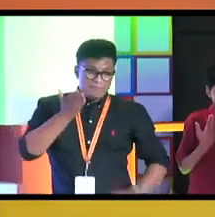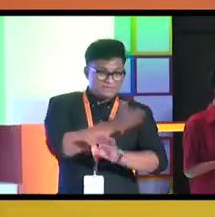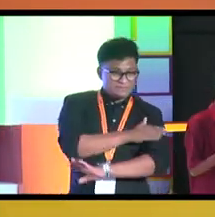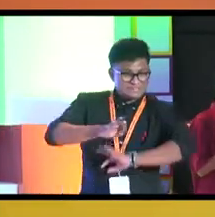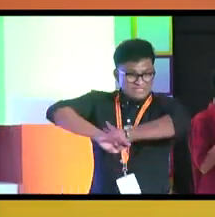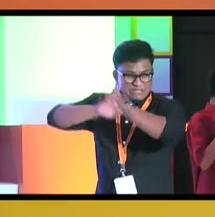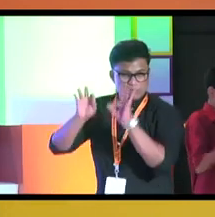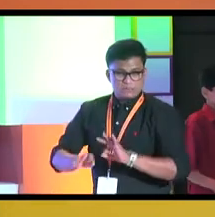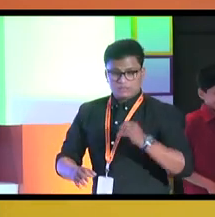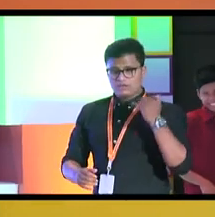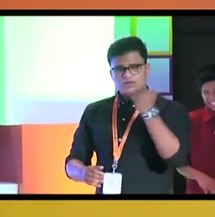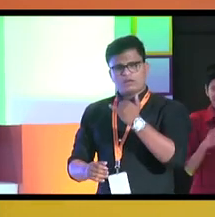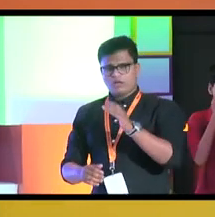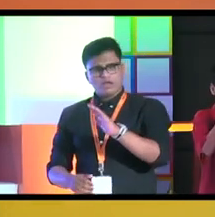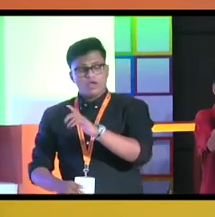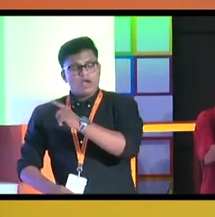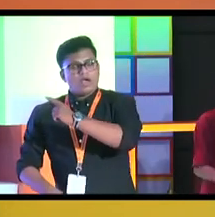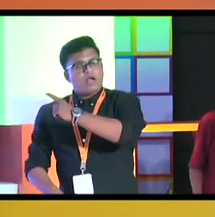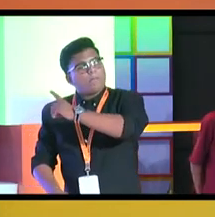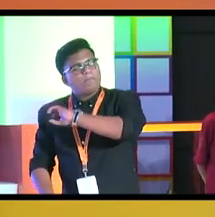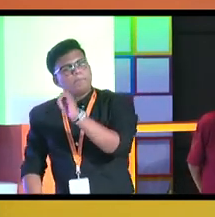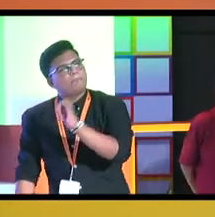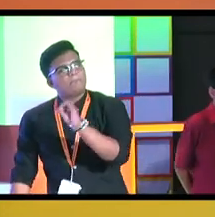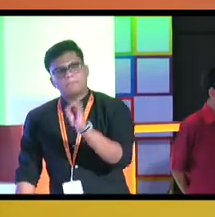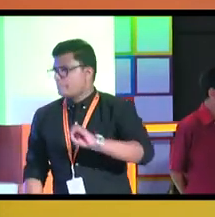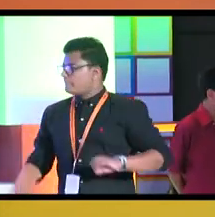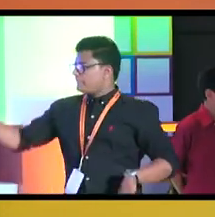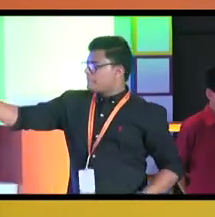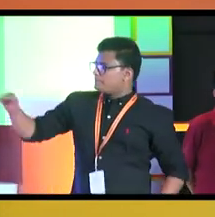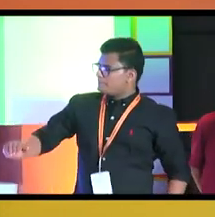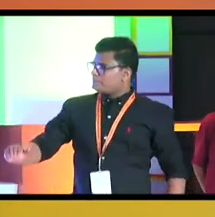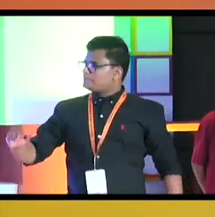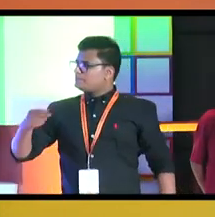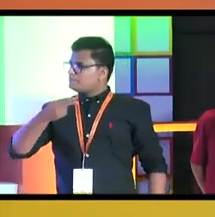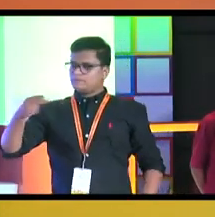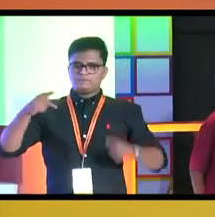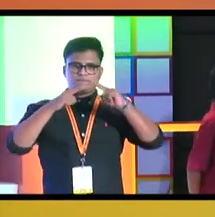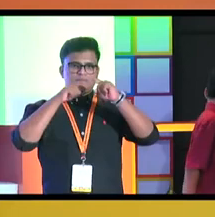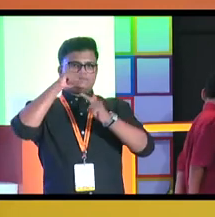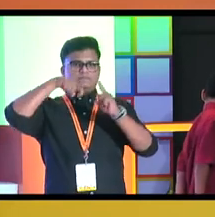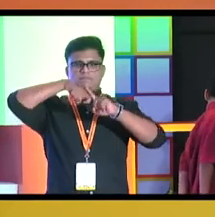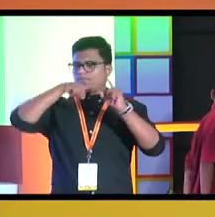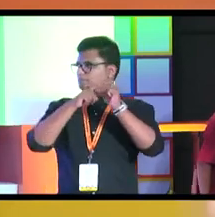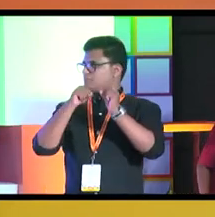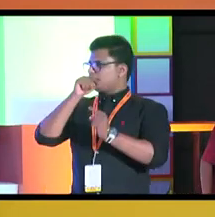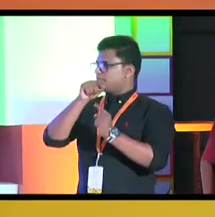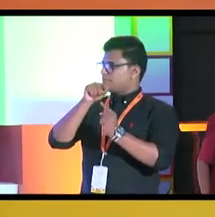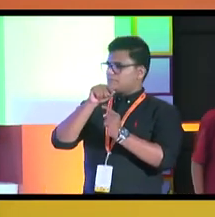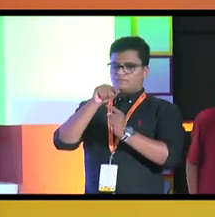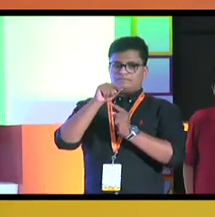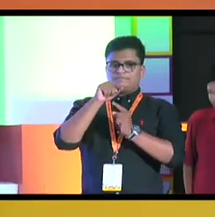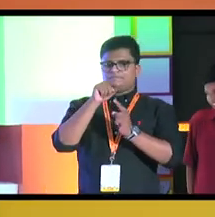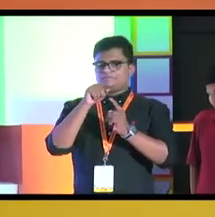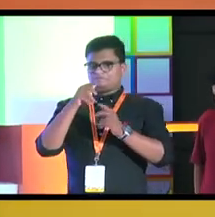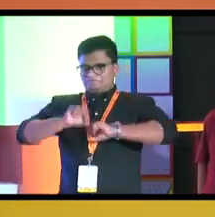बच्चों ने तैयार करके हमें दिखाया है. ये जो जादू है इसका नाम है तिकड़ी का कमाल. यू कैन सी 3 ऑफ देम ओवर देयर.